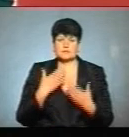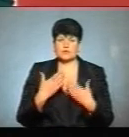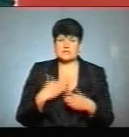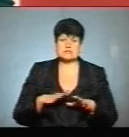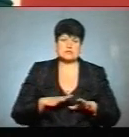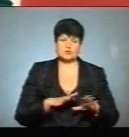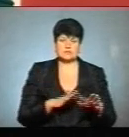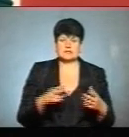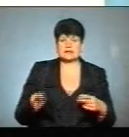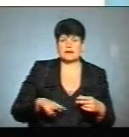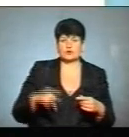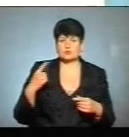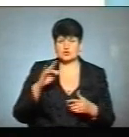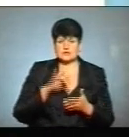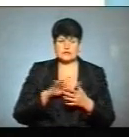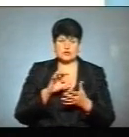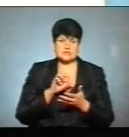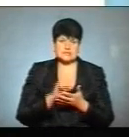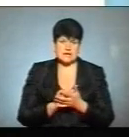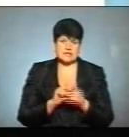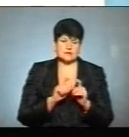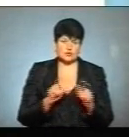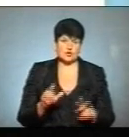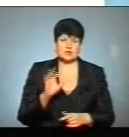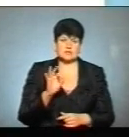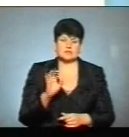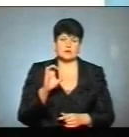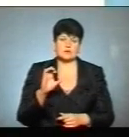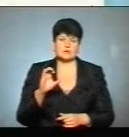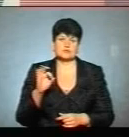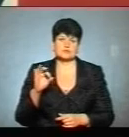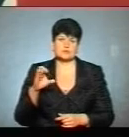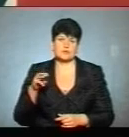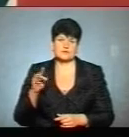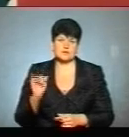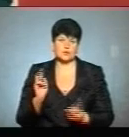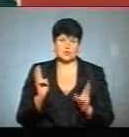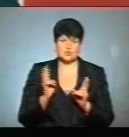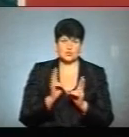заступницею директора обласного центру зайнятості Олександрою Островською. До зустрічі!